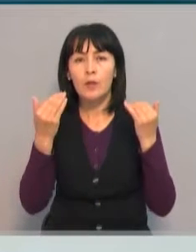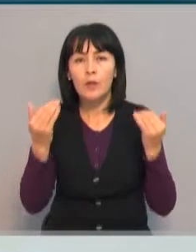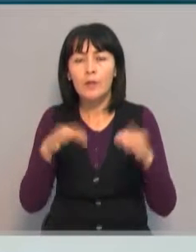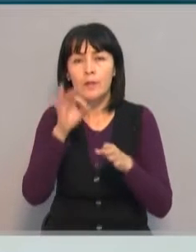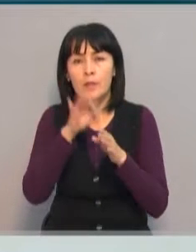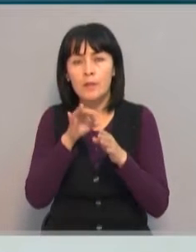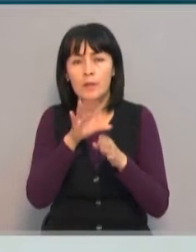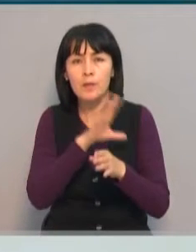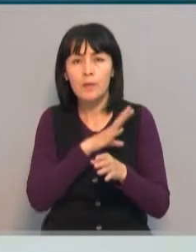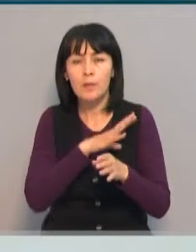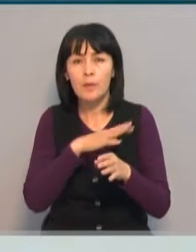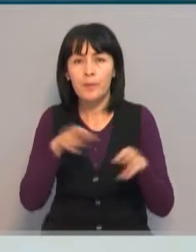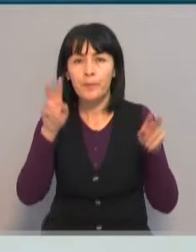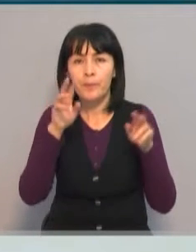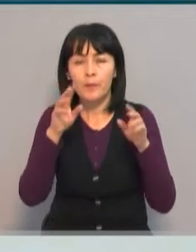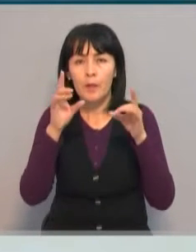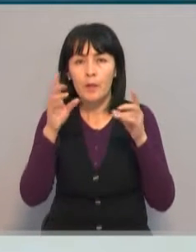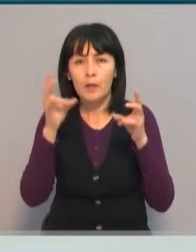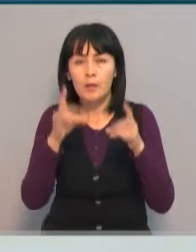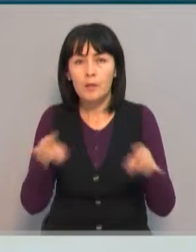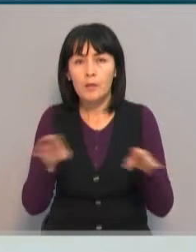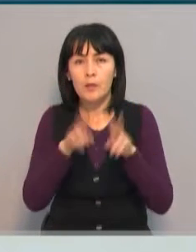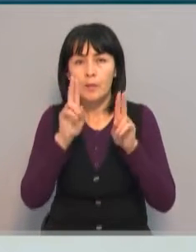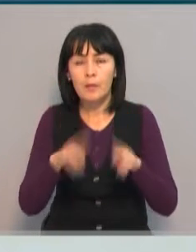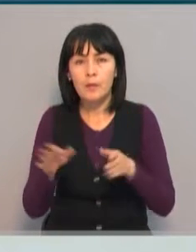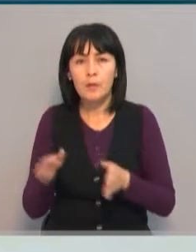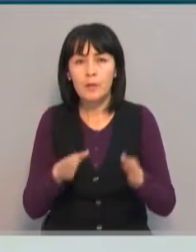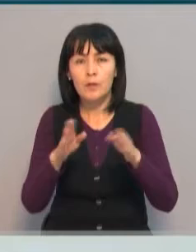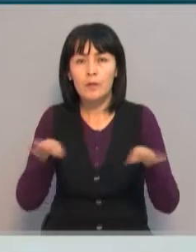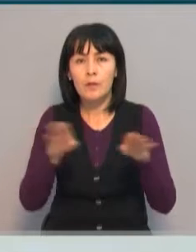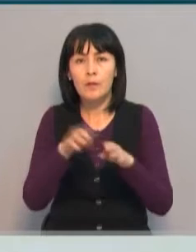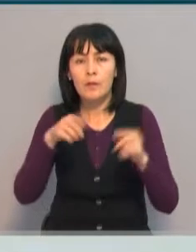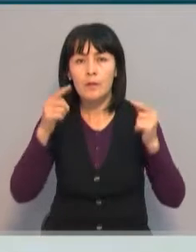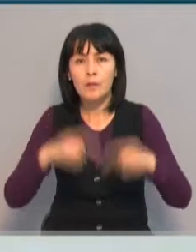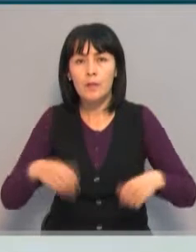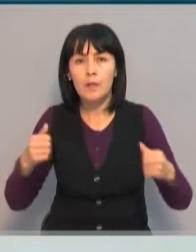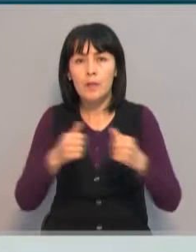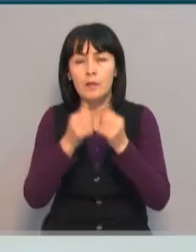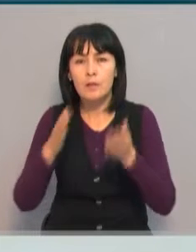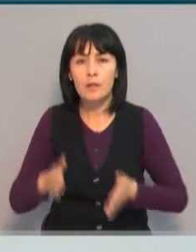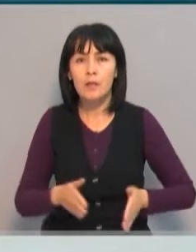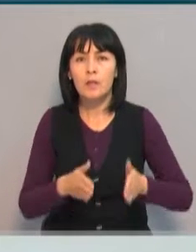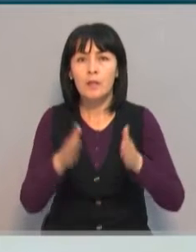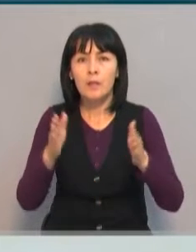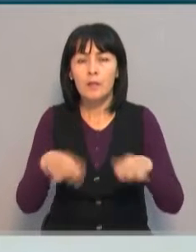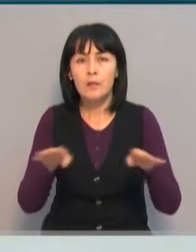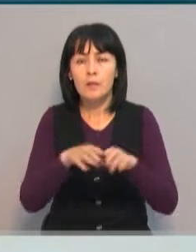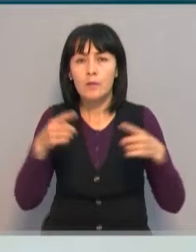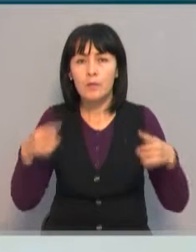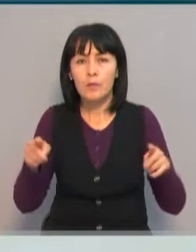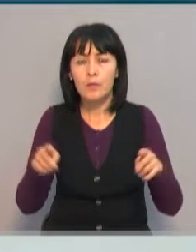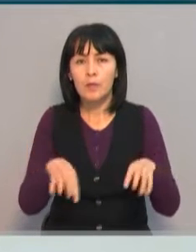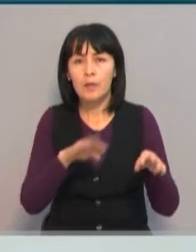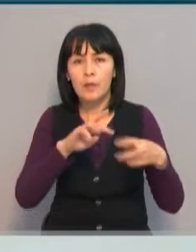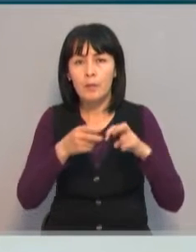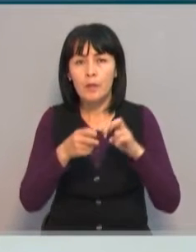целью являлась профилактика нарушений правил дорожного движения, снижение аварийности и дорожно-транспортных происшествий, а